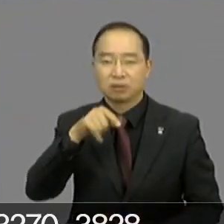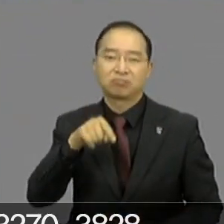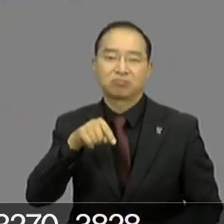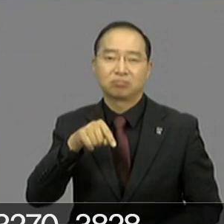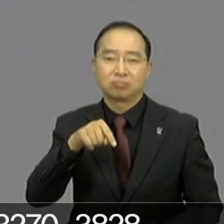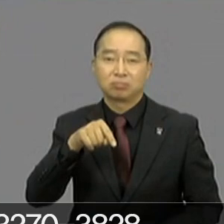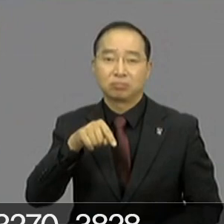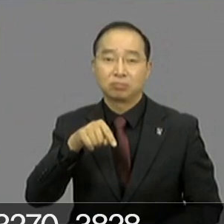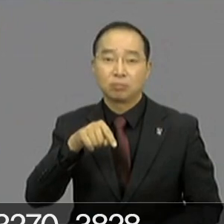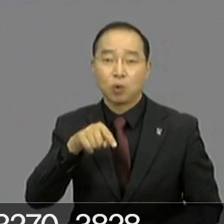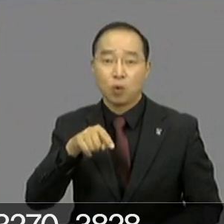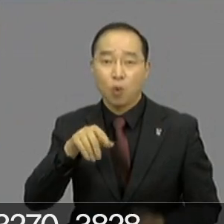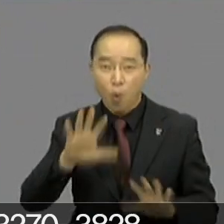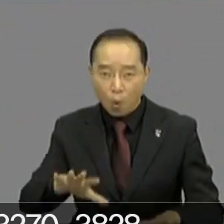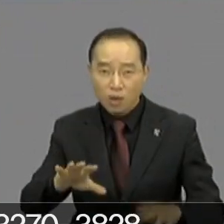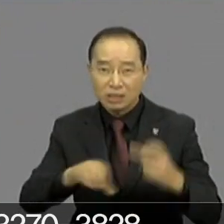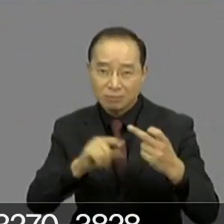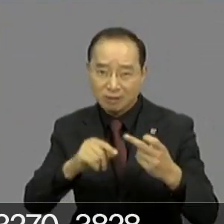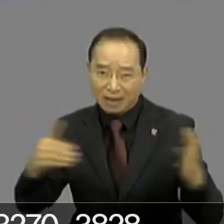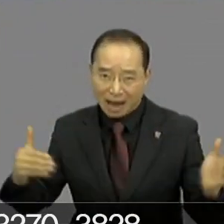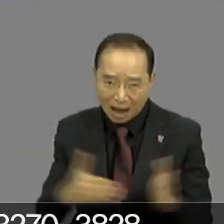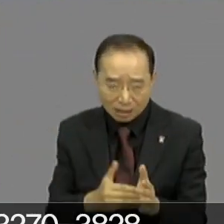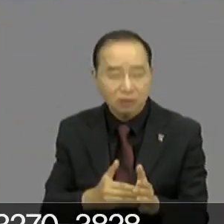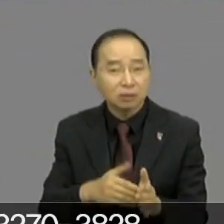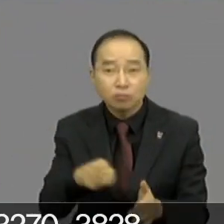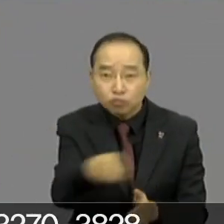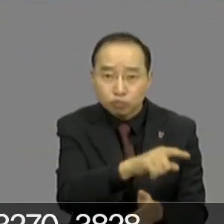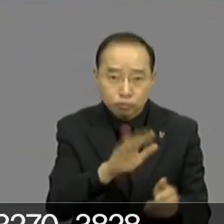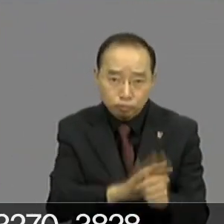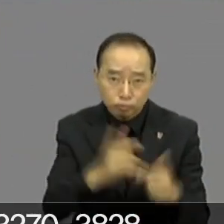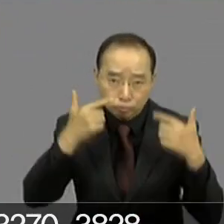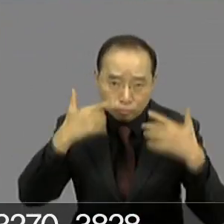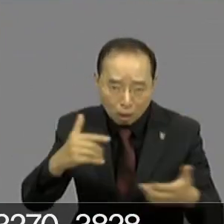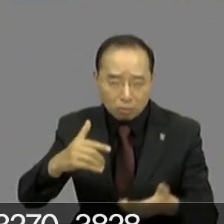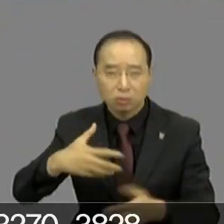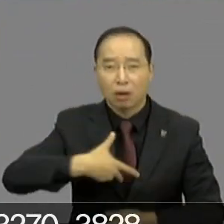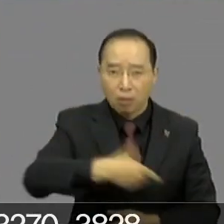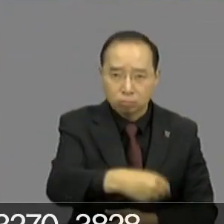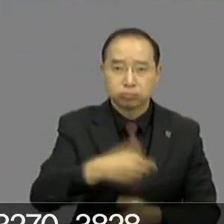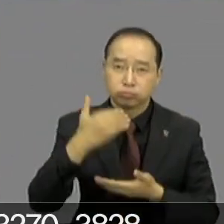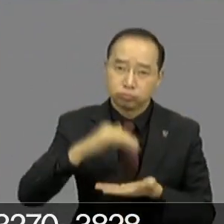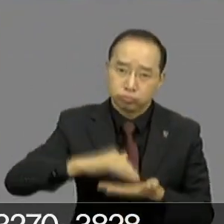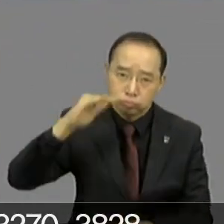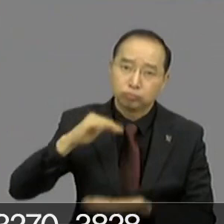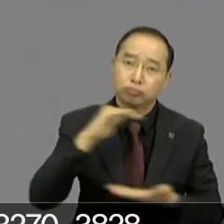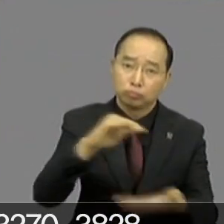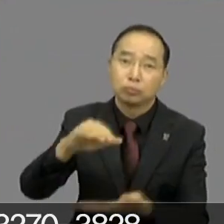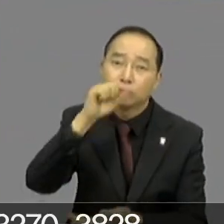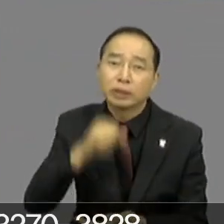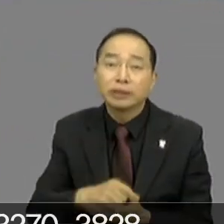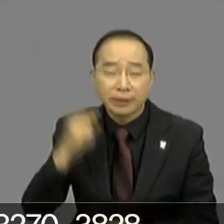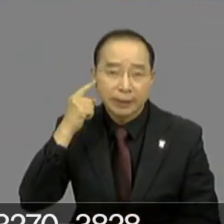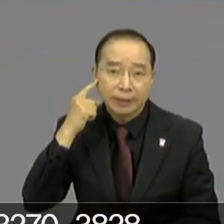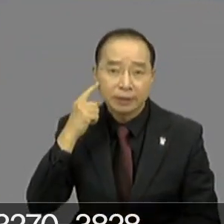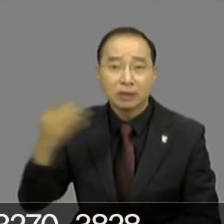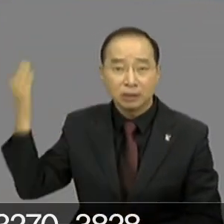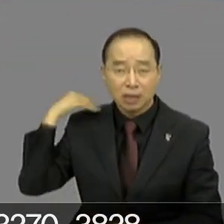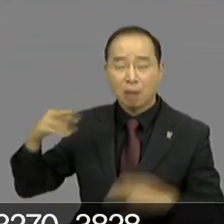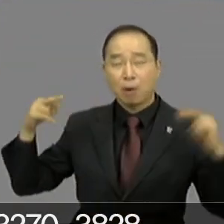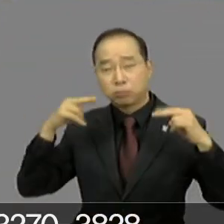이런걸 해야 되겠다라고 하는 것을 넘어 악하게 1 드리고요 제가 하나 또 질문을 드리겠습니다 지난번